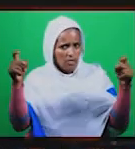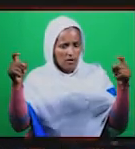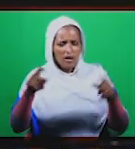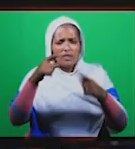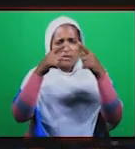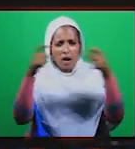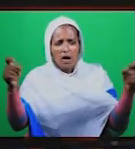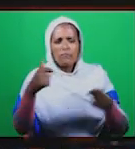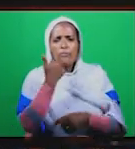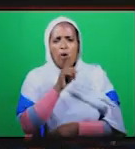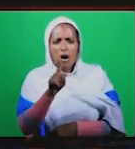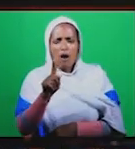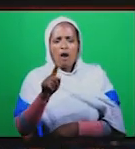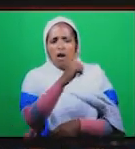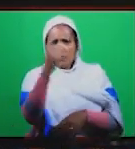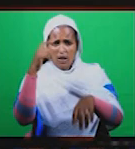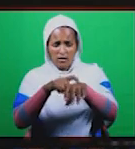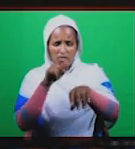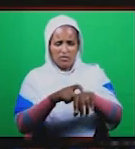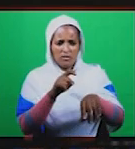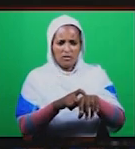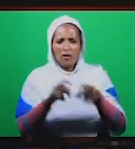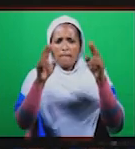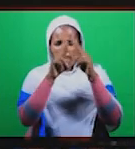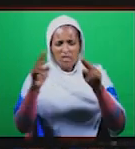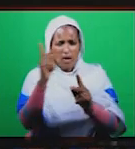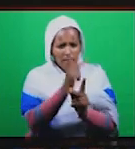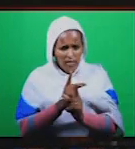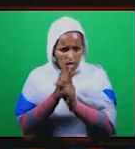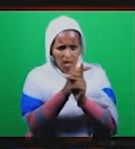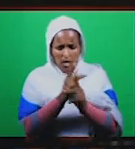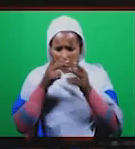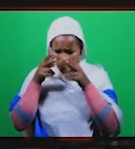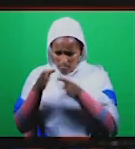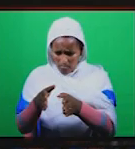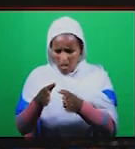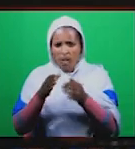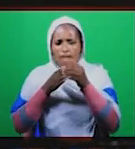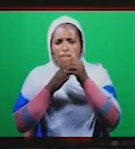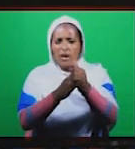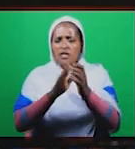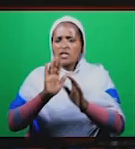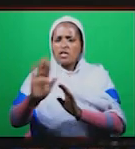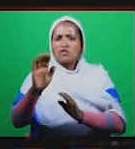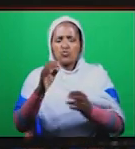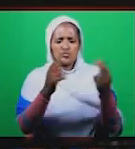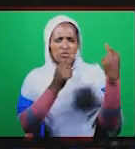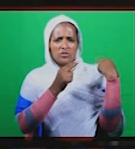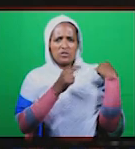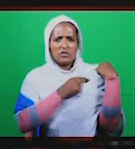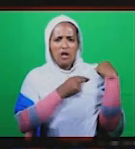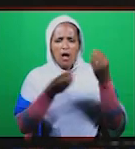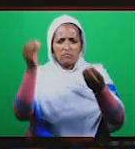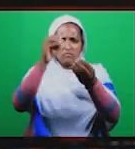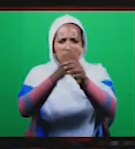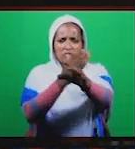ጠላታችሁ ህዝብ አይደለም፣ የሙስሊሙ ህዝብ አይደለም ጠላታችሁ። ጠላት የሚመጣ አንዳንዴ